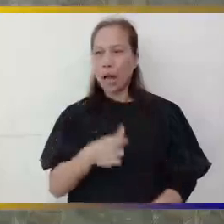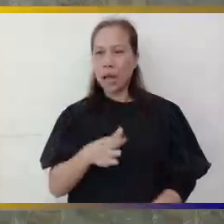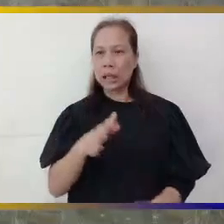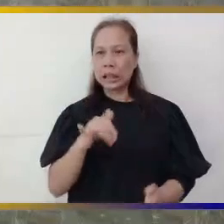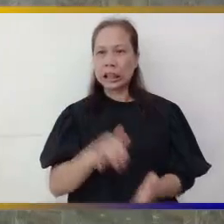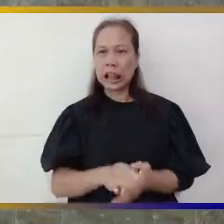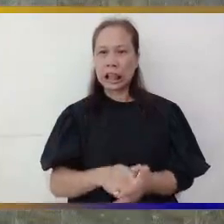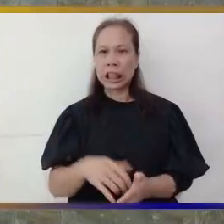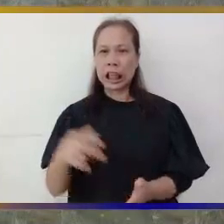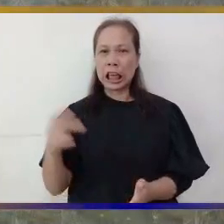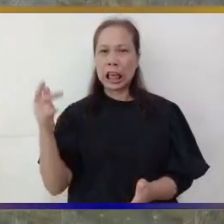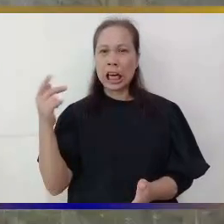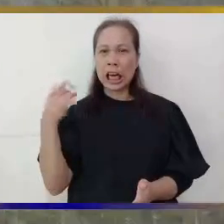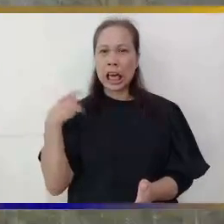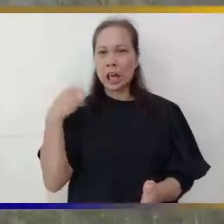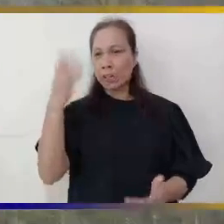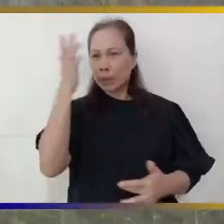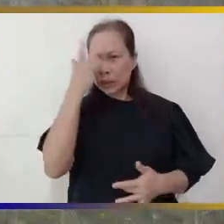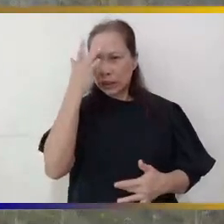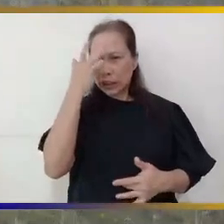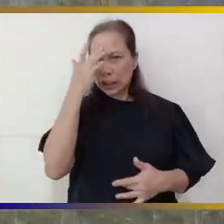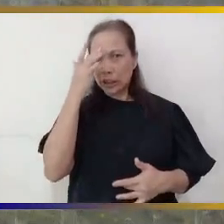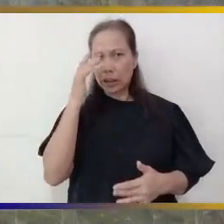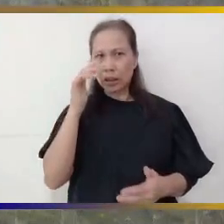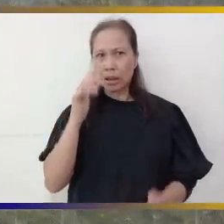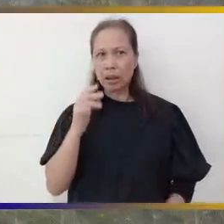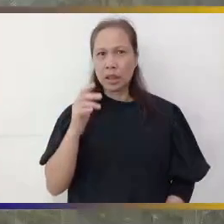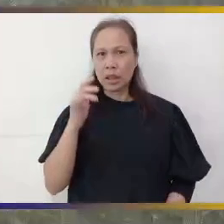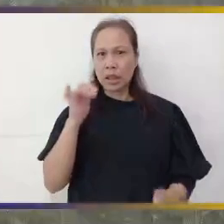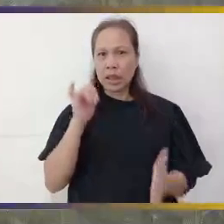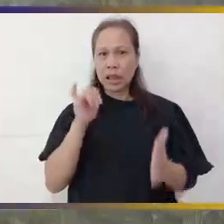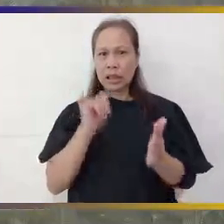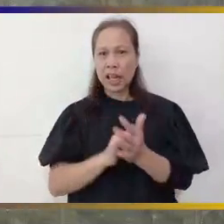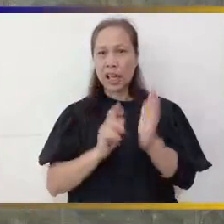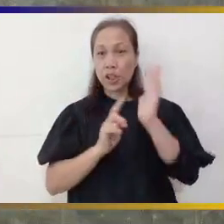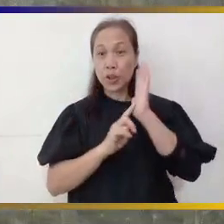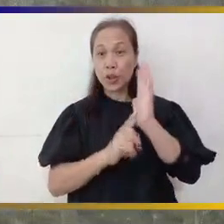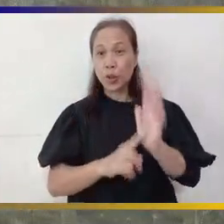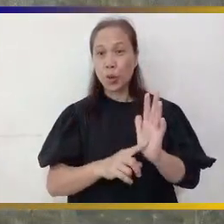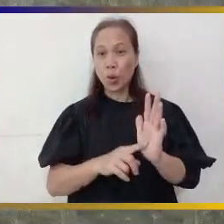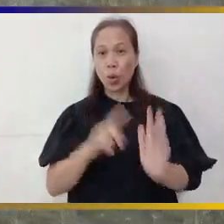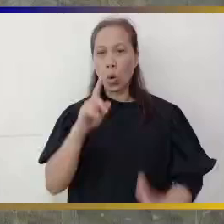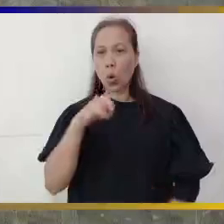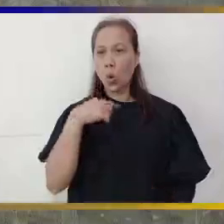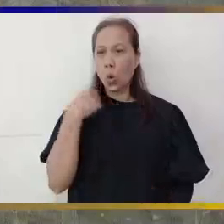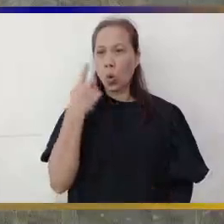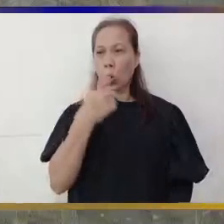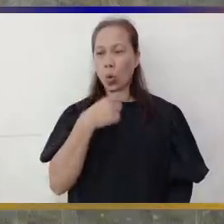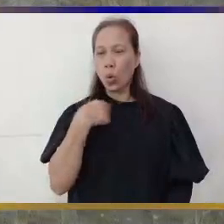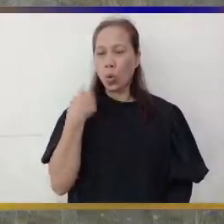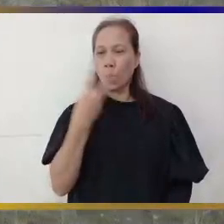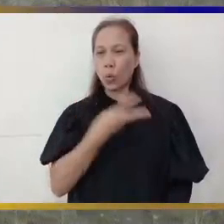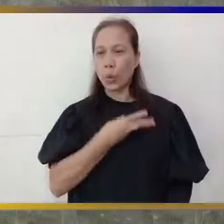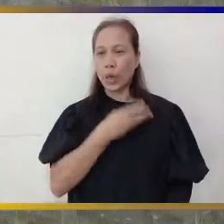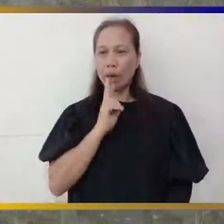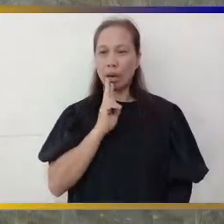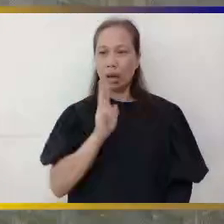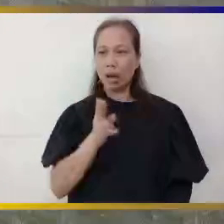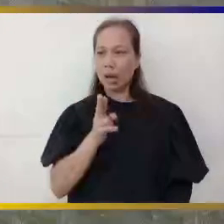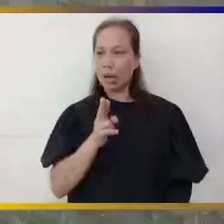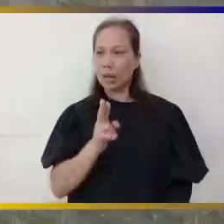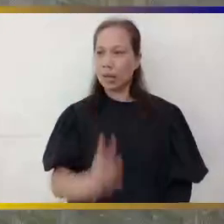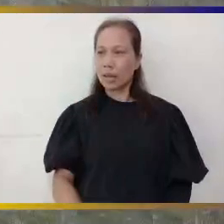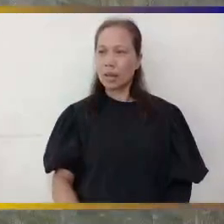sa Panginoon So yun yun din ang nagsasabi kung sino ka you see that na para